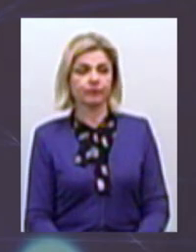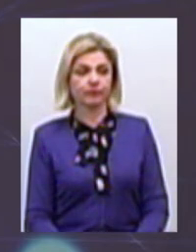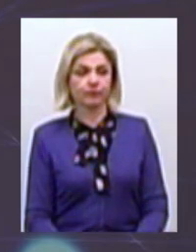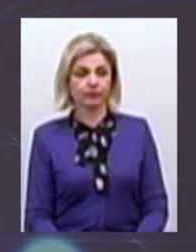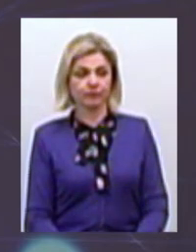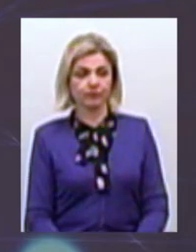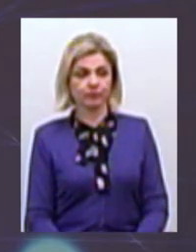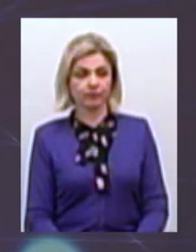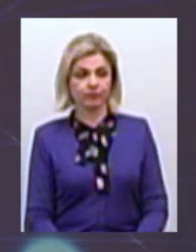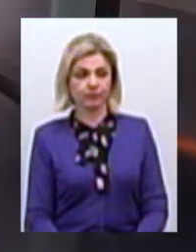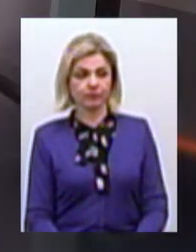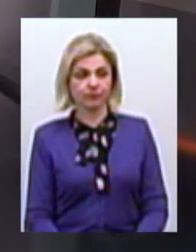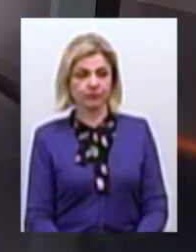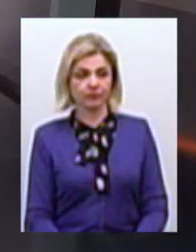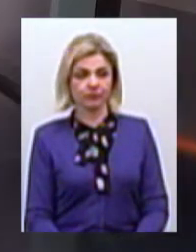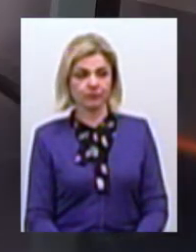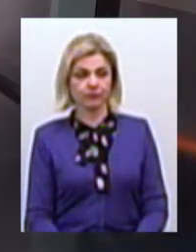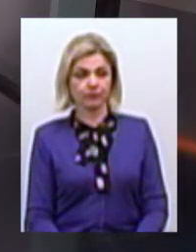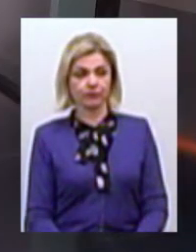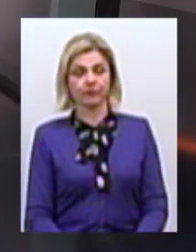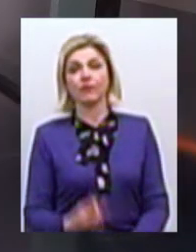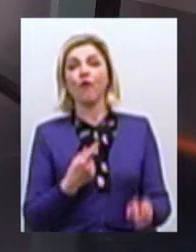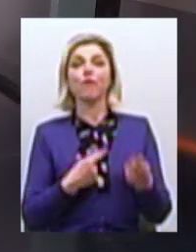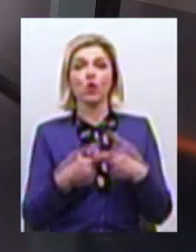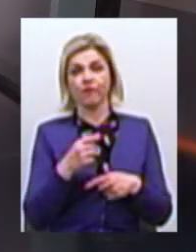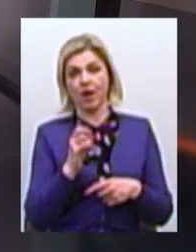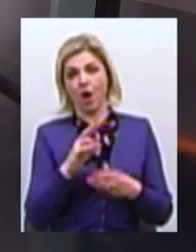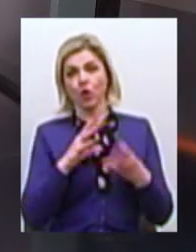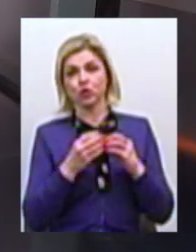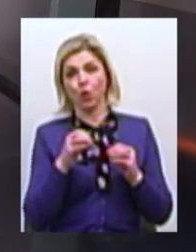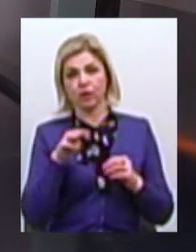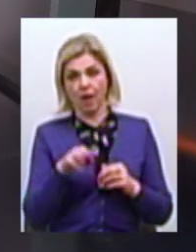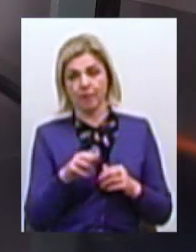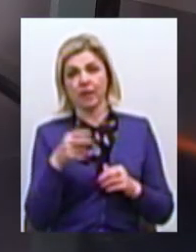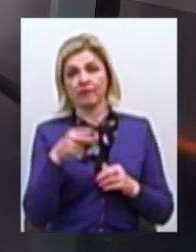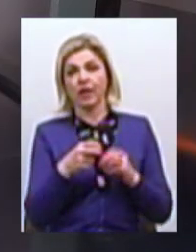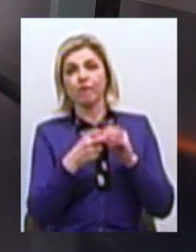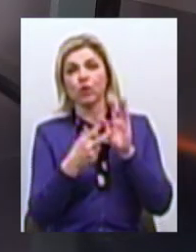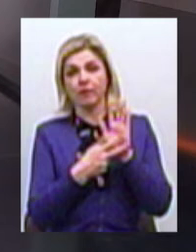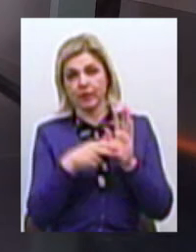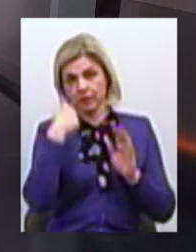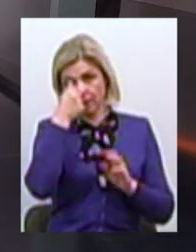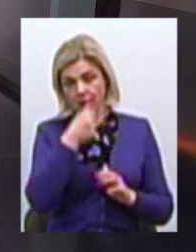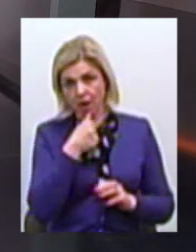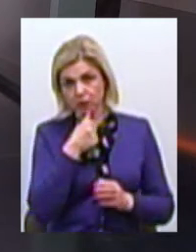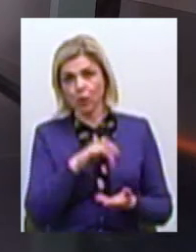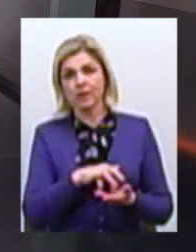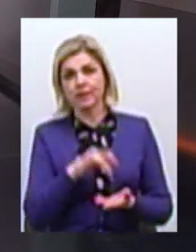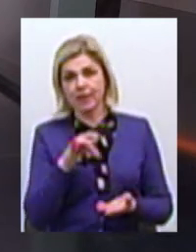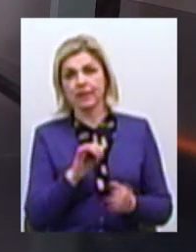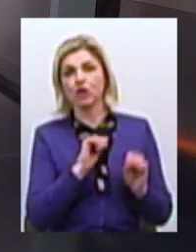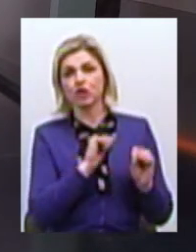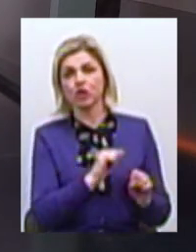Запитание, будь ласка. Да, возвращаясь к отчетам. В 2018 году Центром